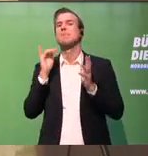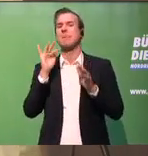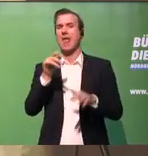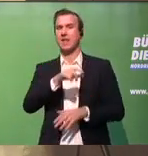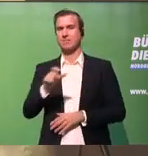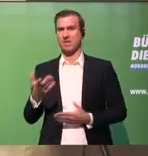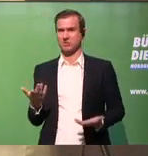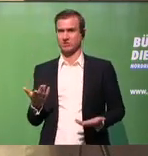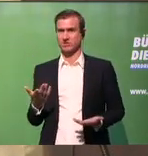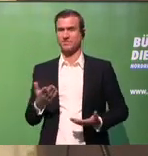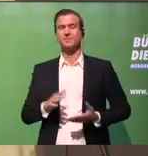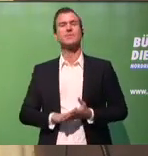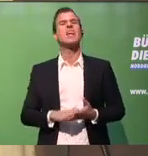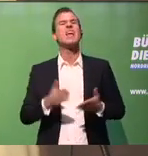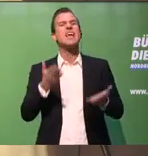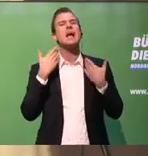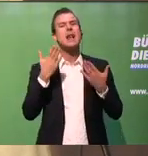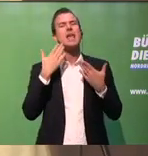Der Klimawandel